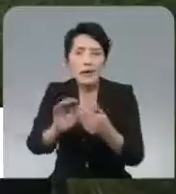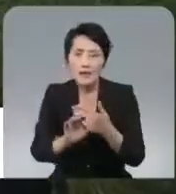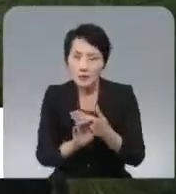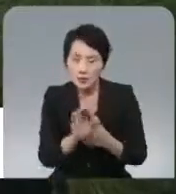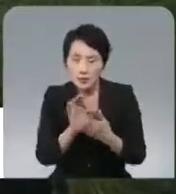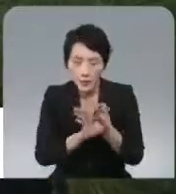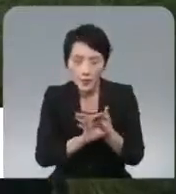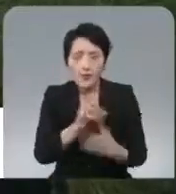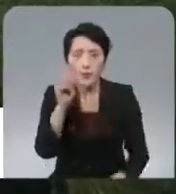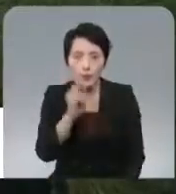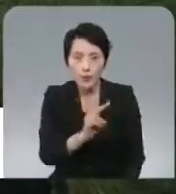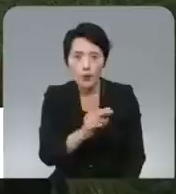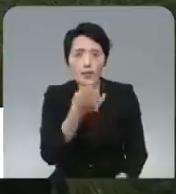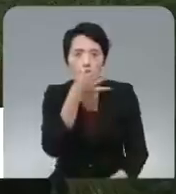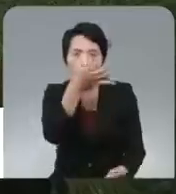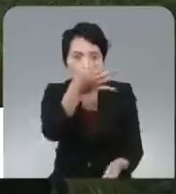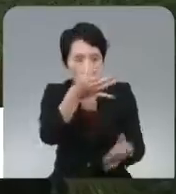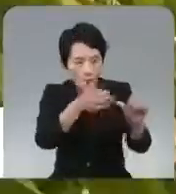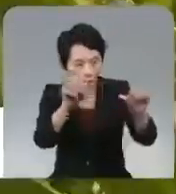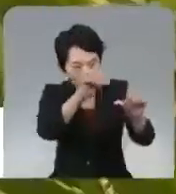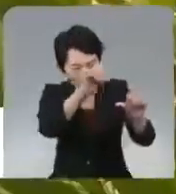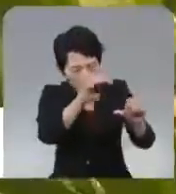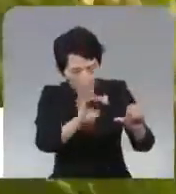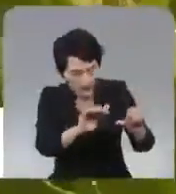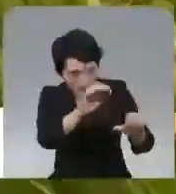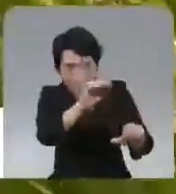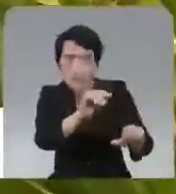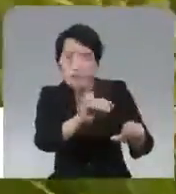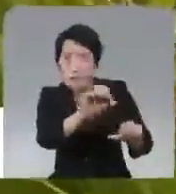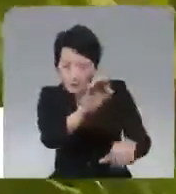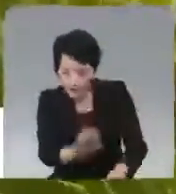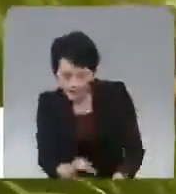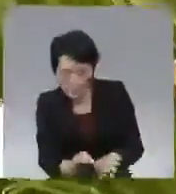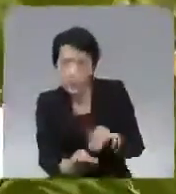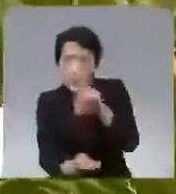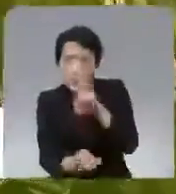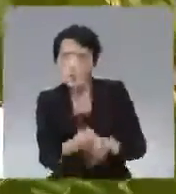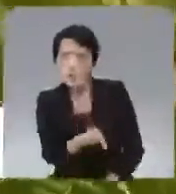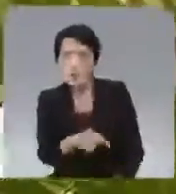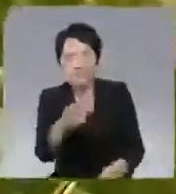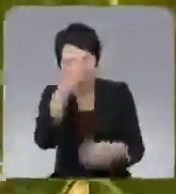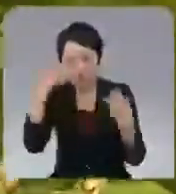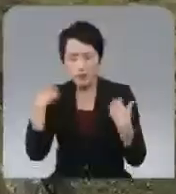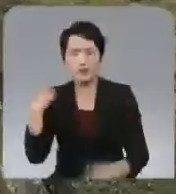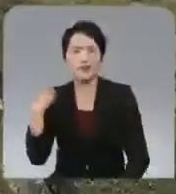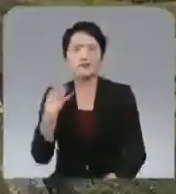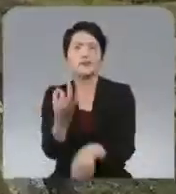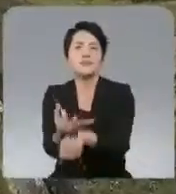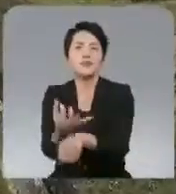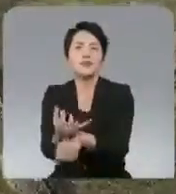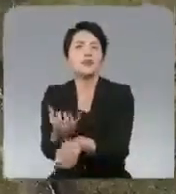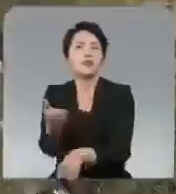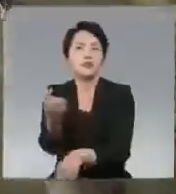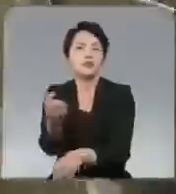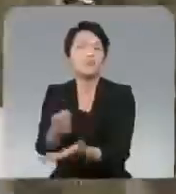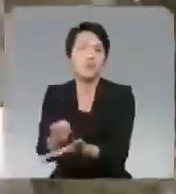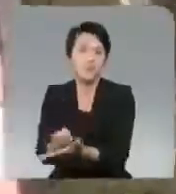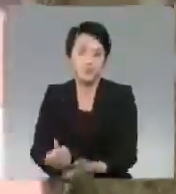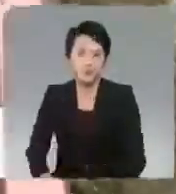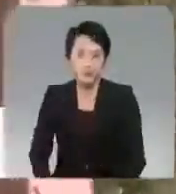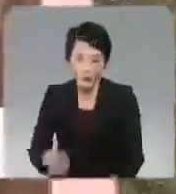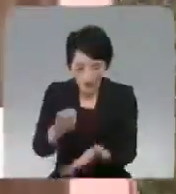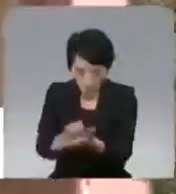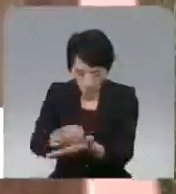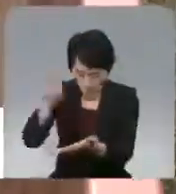acheter du riz en cas de surproduction et ça afin de bien gérer son prix il a été adopté mercredi dernier par